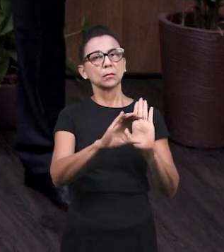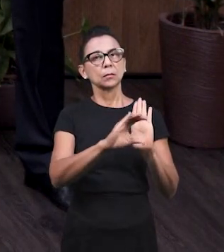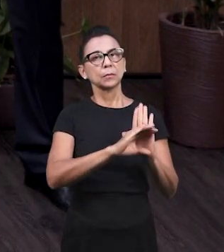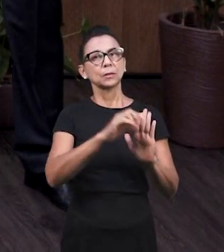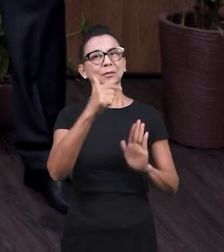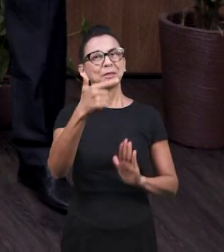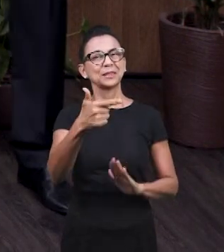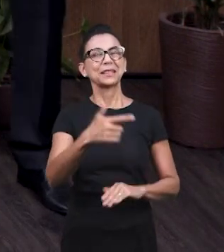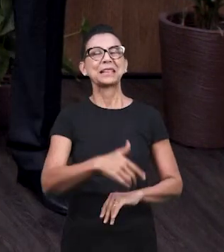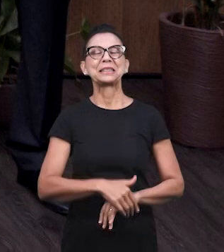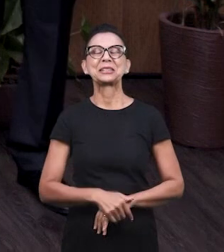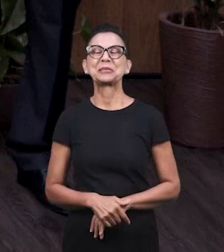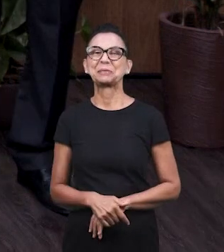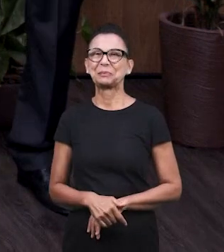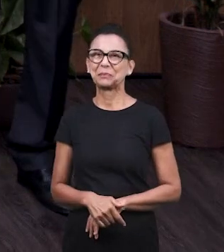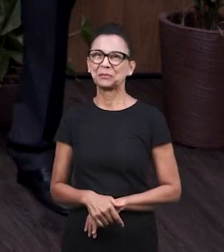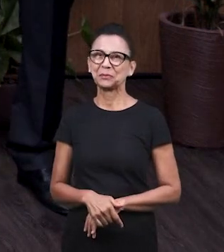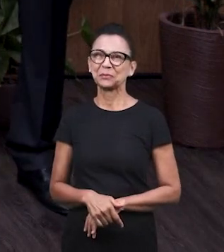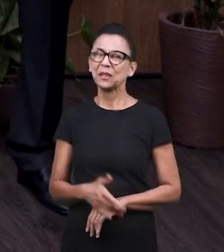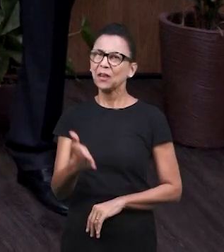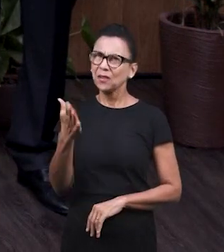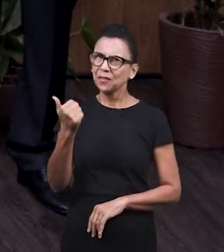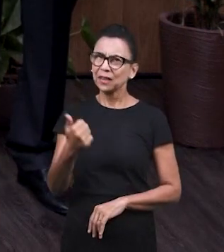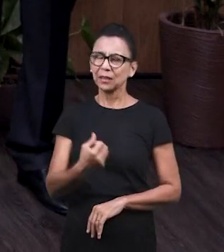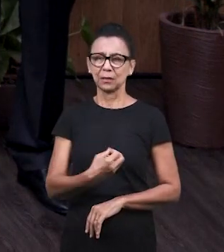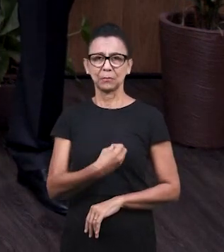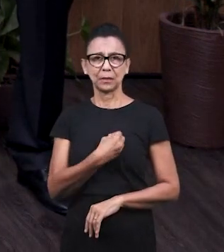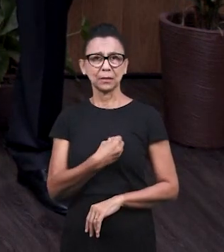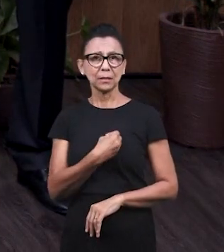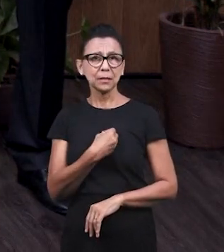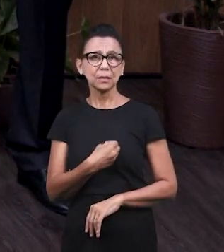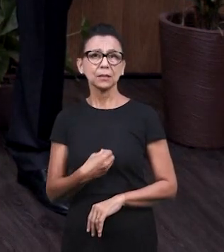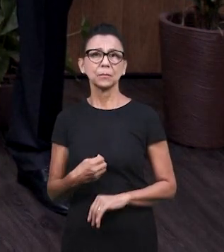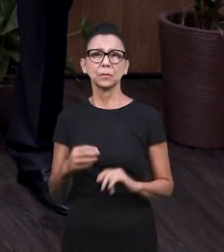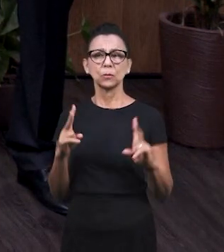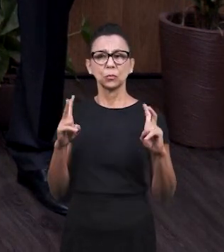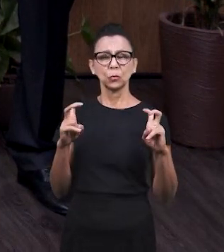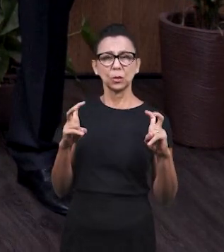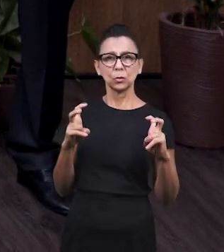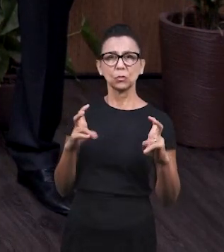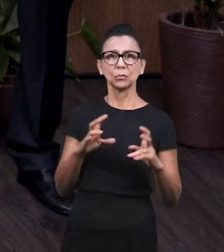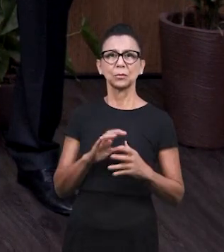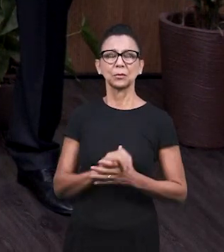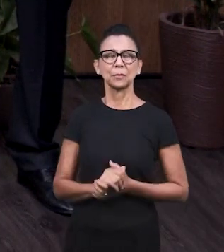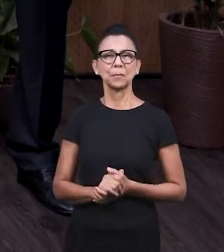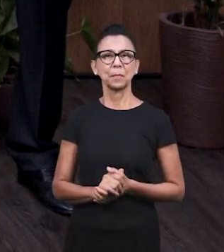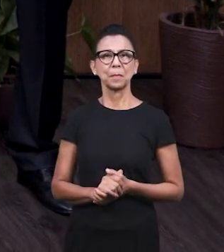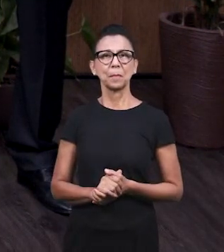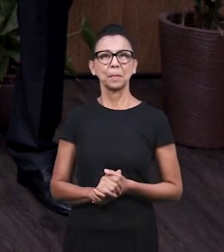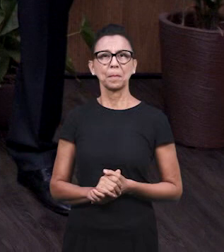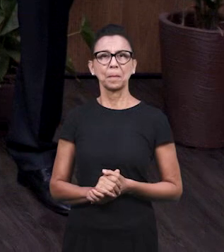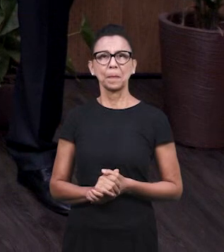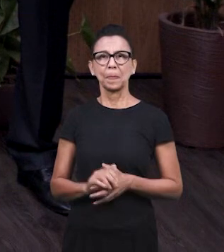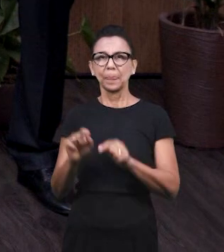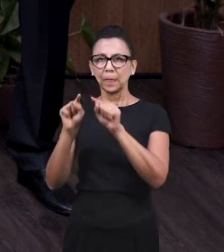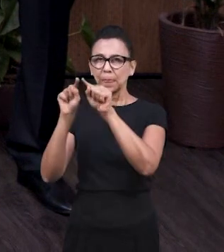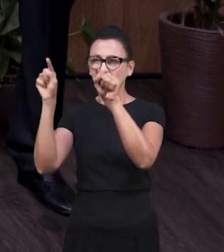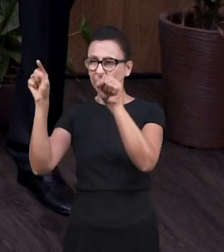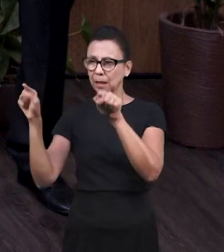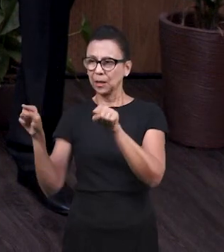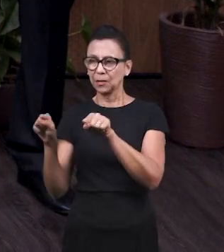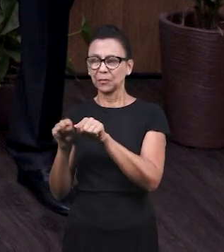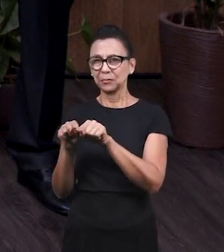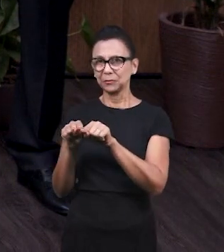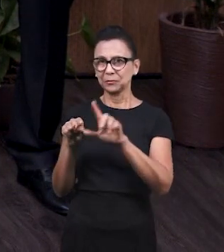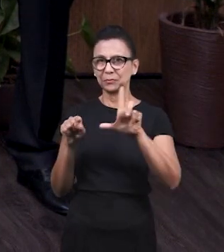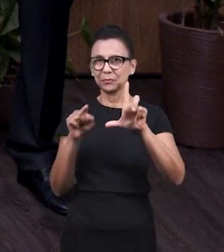commentaire sur le sujet. Il suffit d'approcher l'appareil photo de votre smartphone vers le